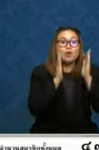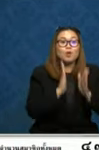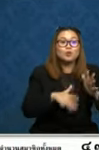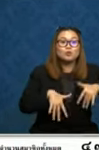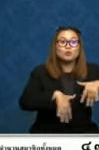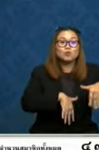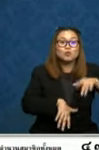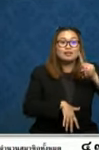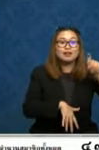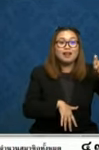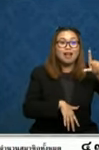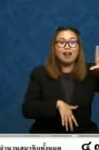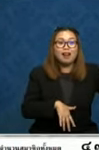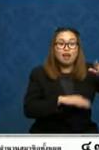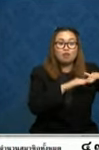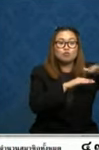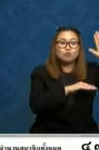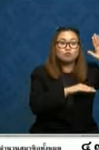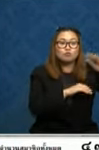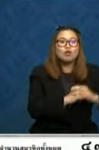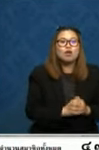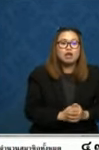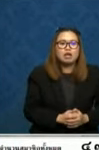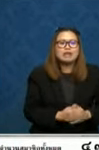ครับแต่เขามีข้าราชการอยู่ประมาณ